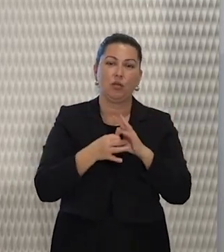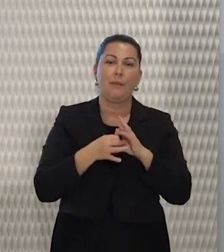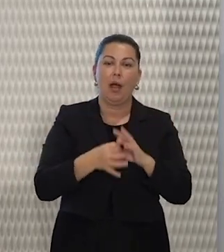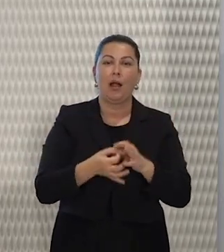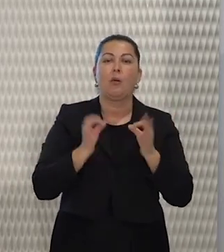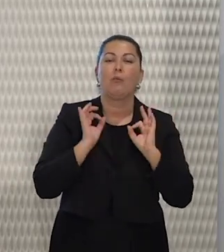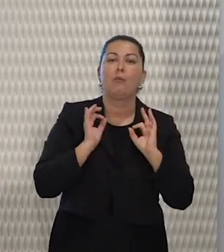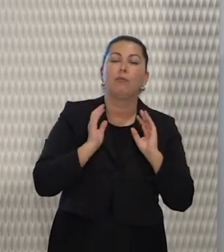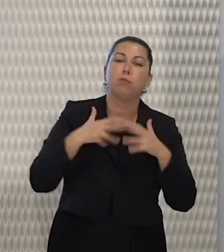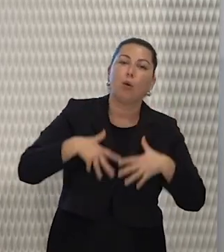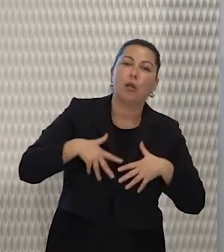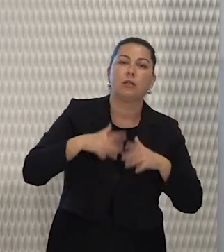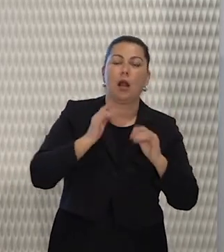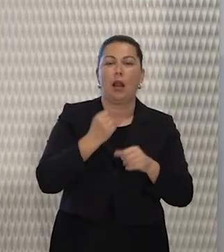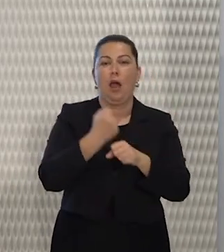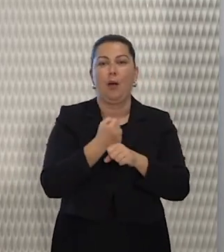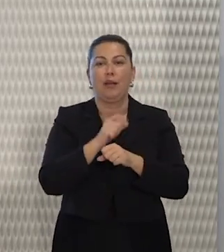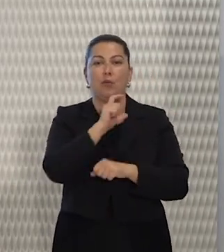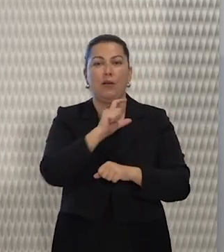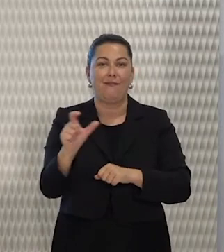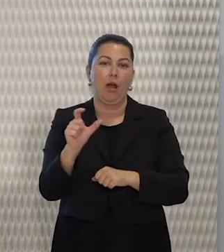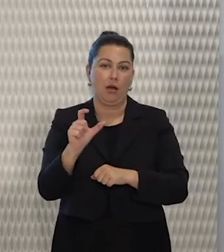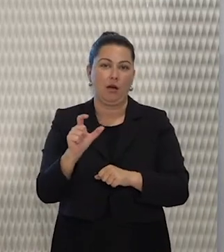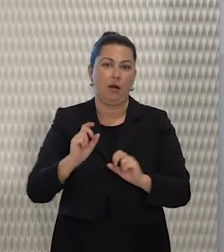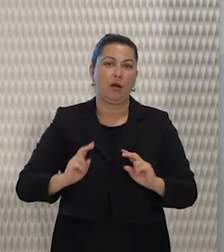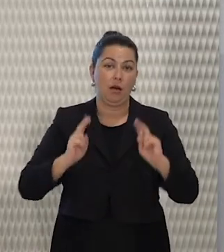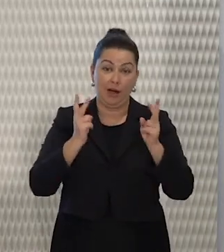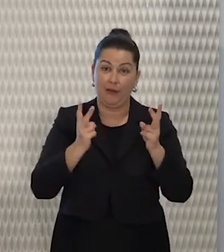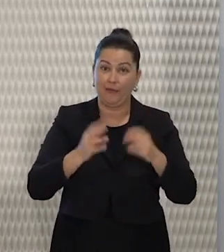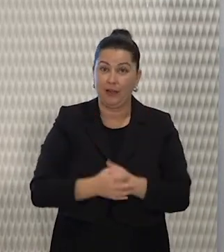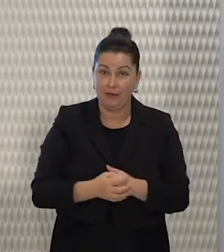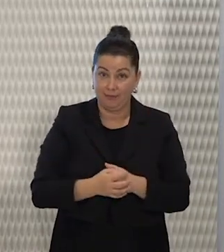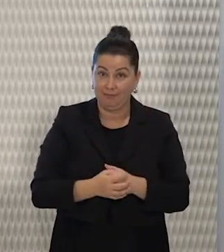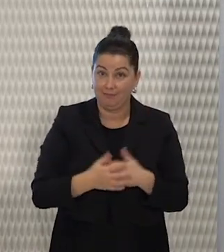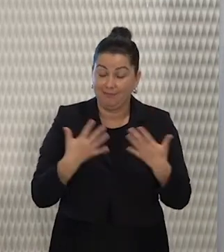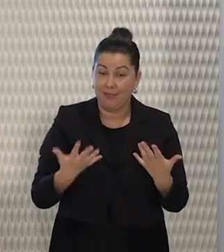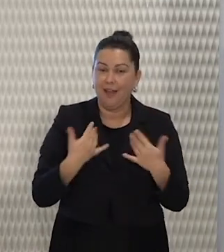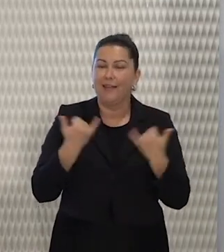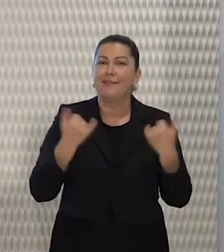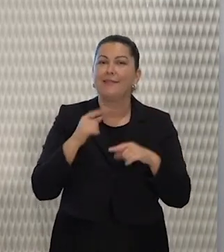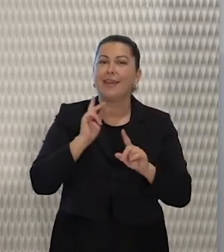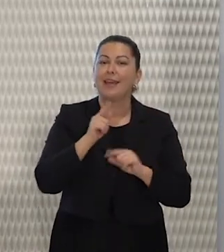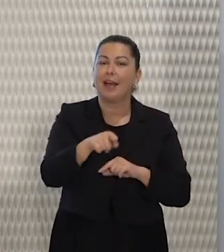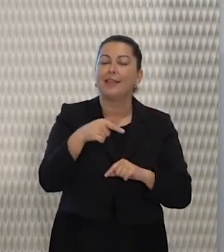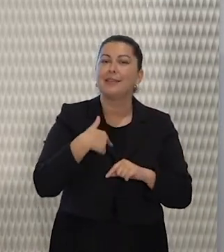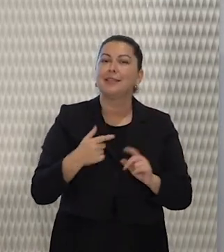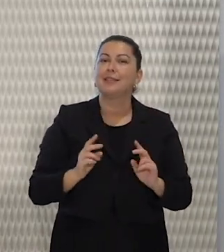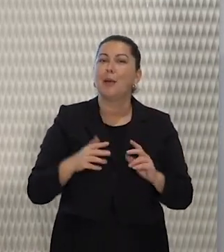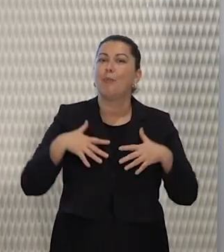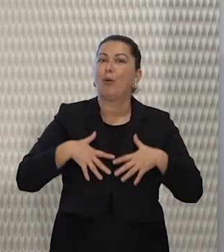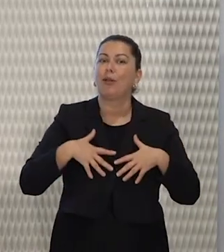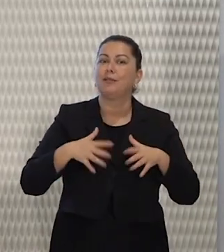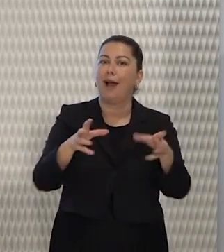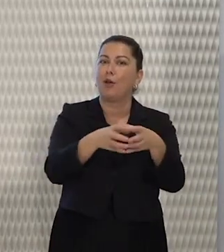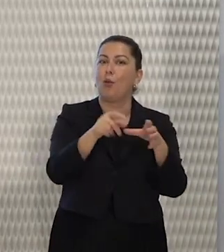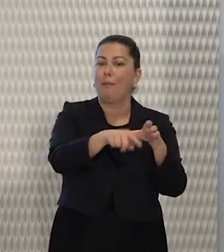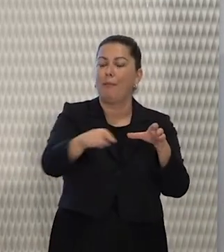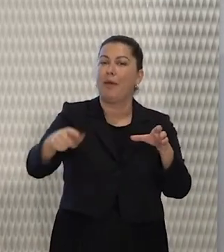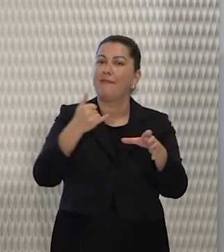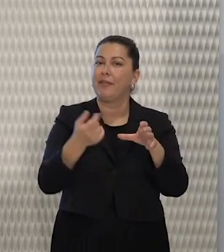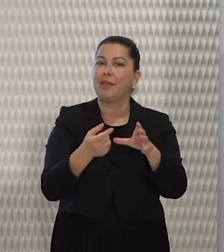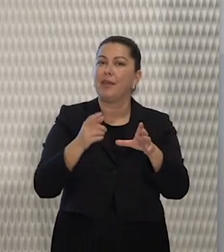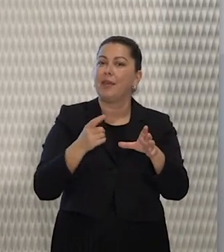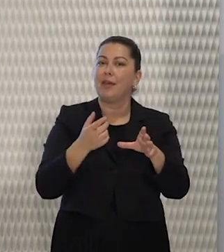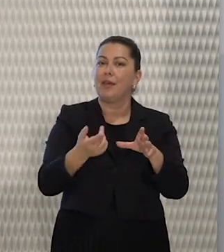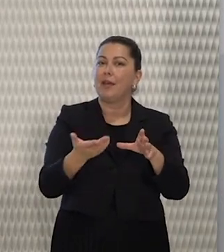und Fachkräften. So, und wie kommt man jetzt zu dieser Potenzialgruppe? Das SMS